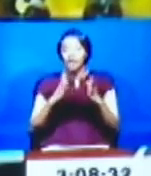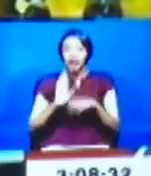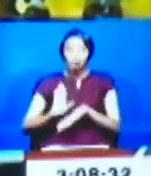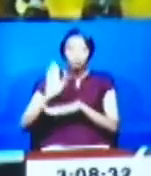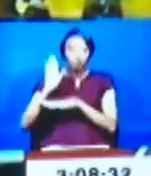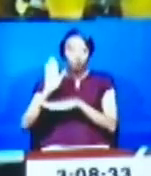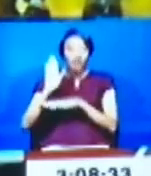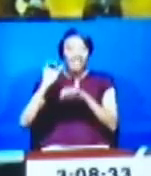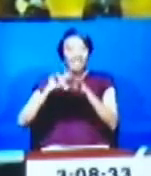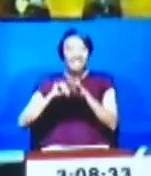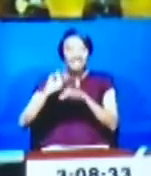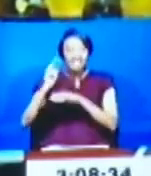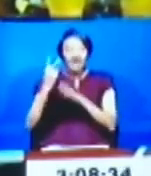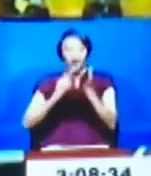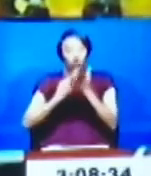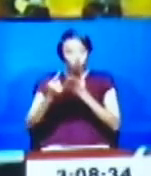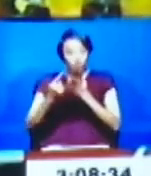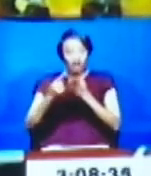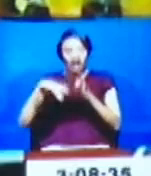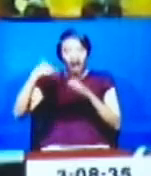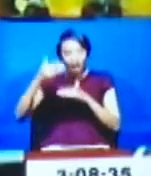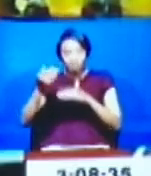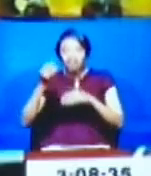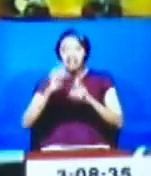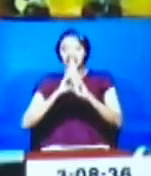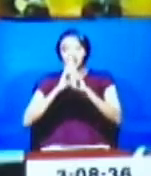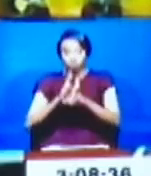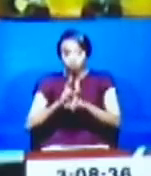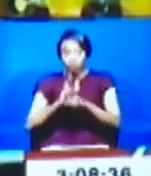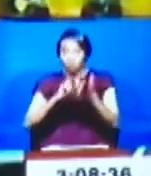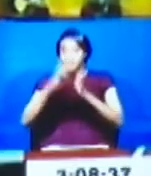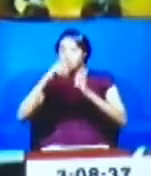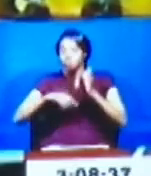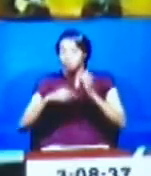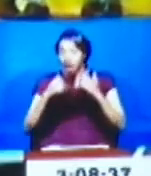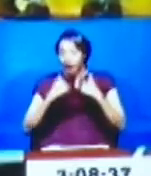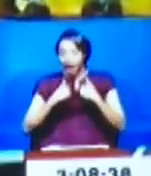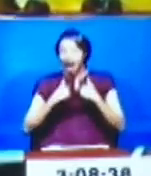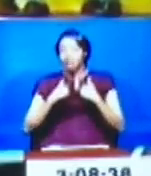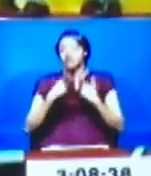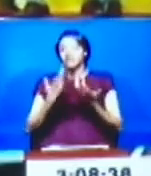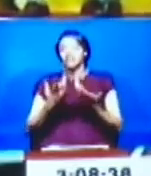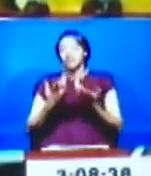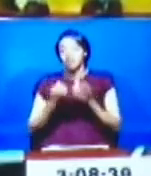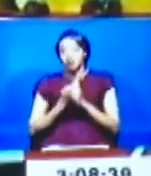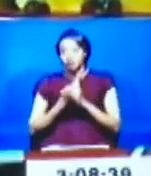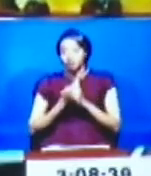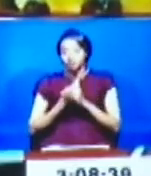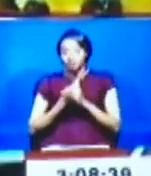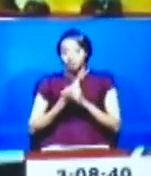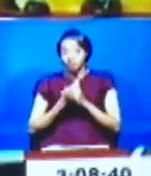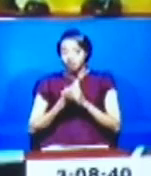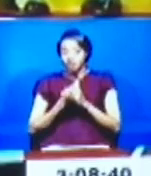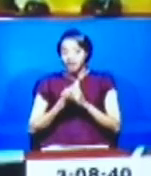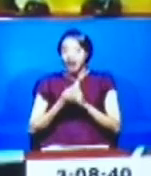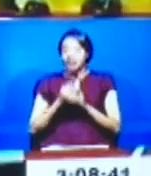boogeramu zaali zikulaga nti waliwo ekitali kituufu mu kampu ya Raila Odinga. Wabaddewo Martha Karua bwe yabadde ayogera ng'ali mu